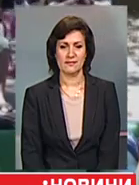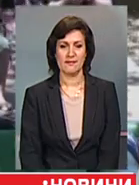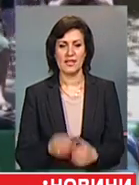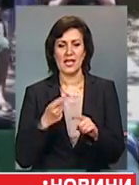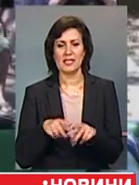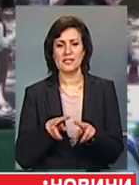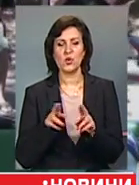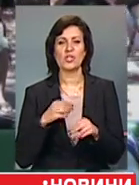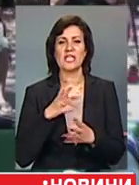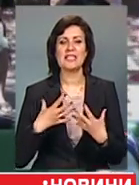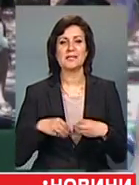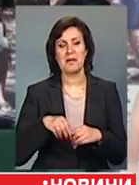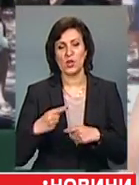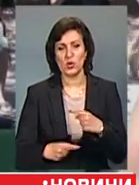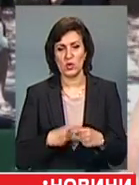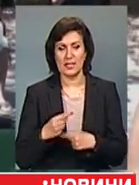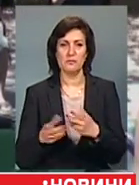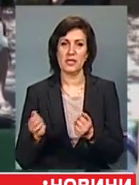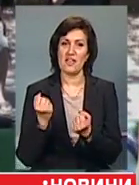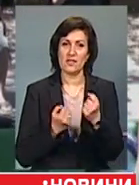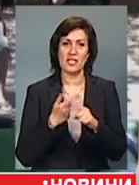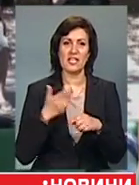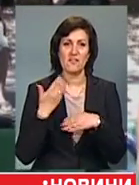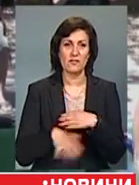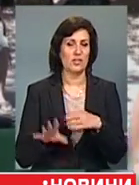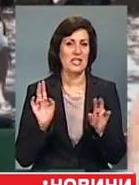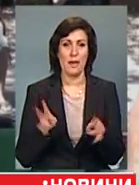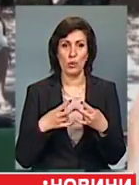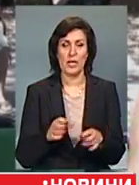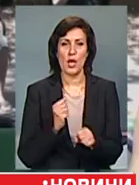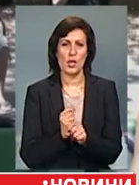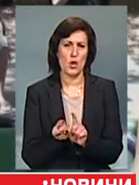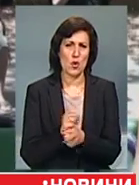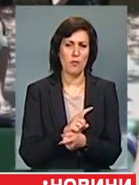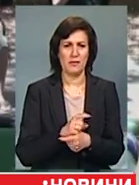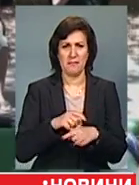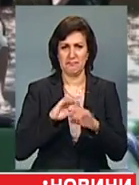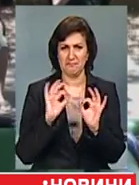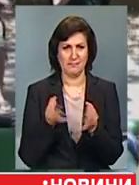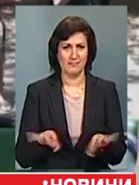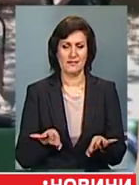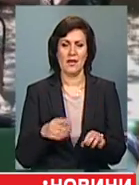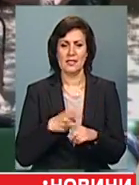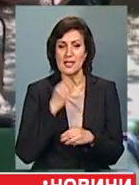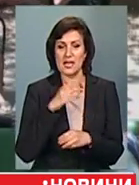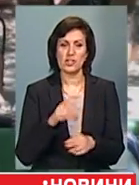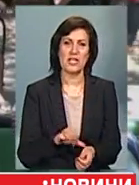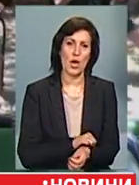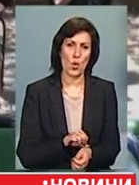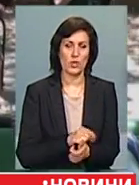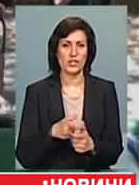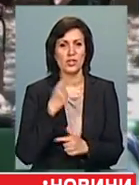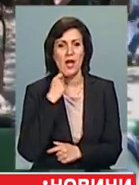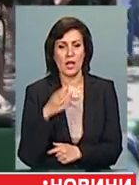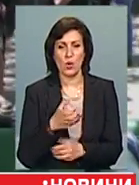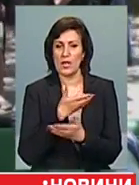Це схоже на сімейну традицію. Ви берете автомобіль, який уже комусь не потрібен, і робите з нього витвір мистецтва. Це краще, ніж наркотики чи